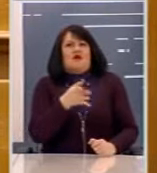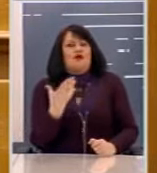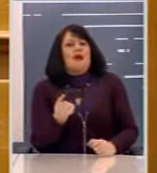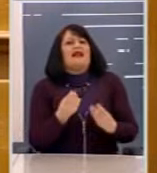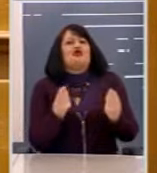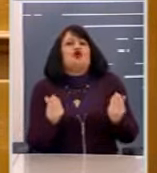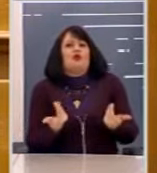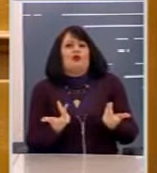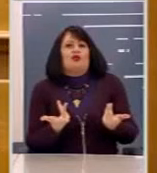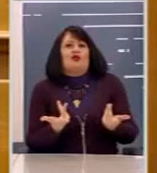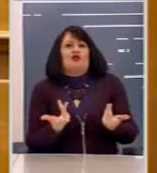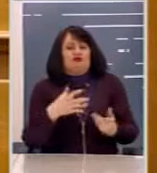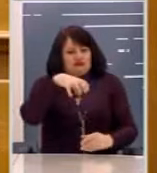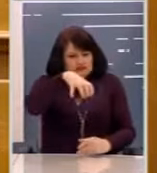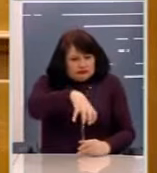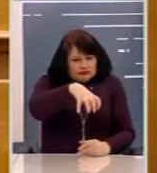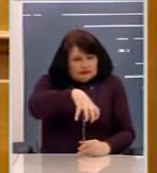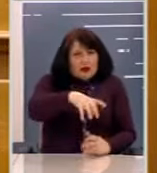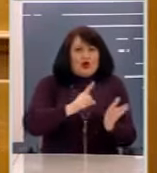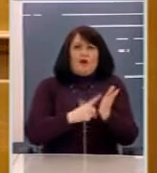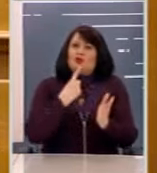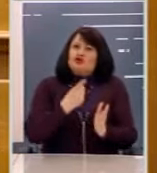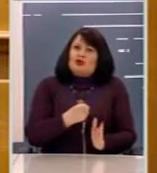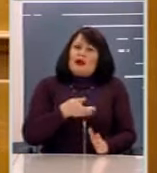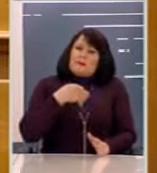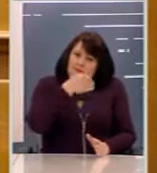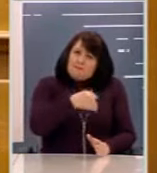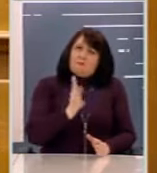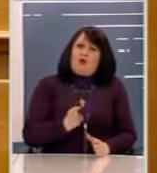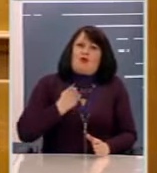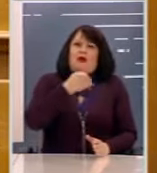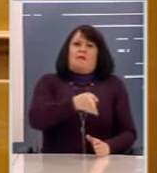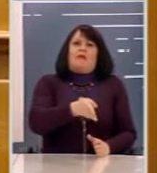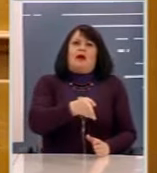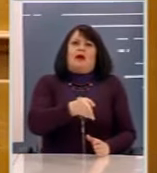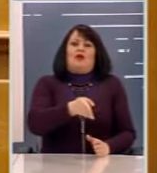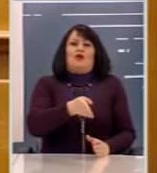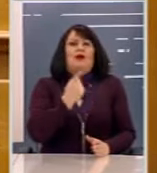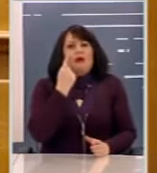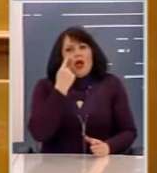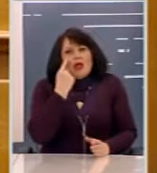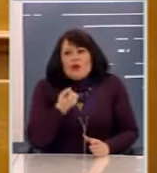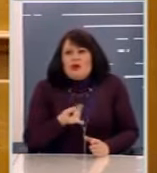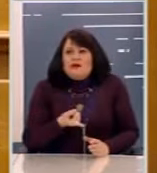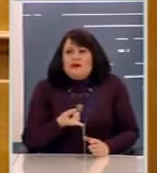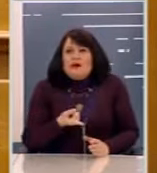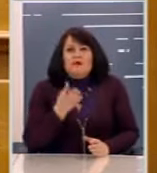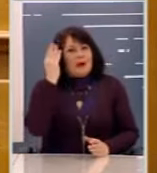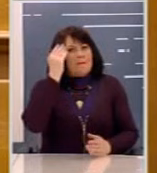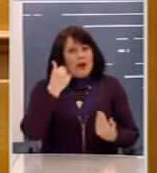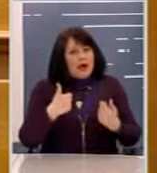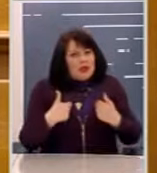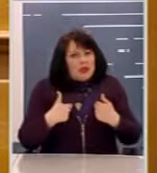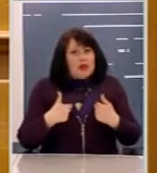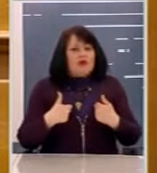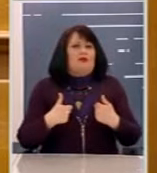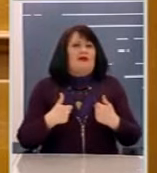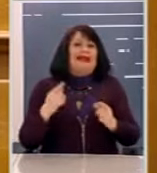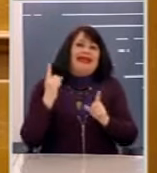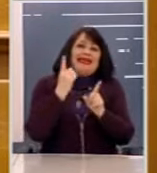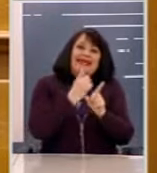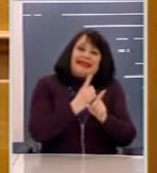μηχανισμός θεσμοθετημένος που μπορεί να αναζητήσει πληροφορίες και κυρίως